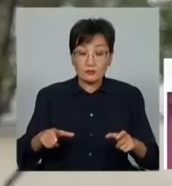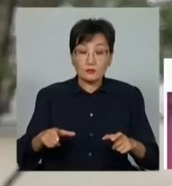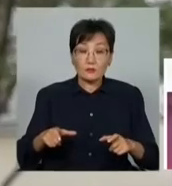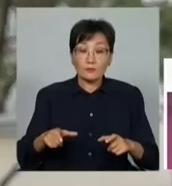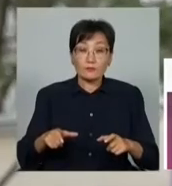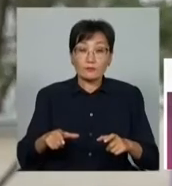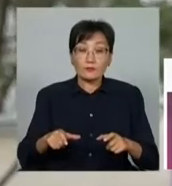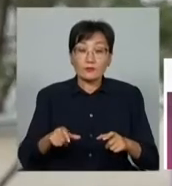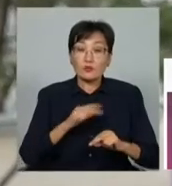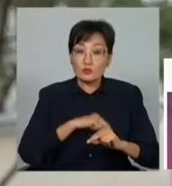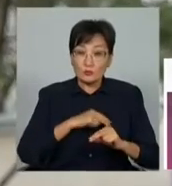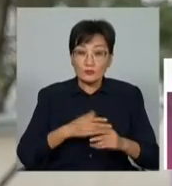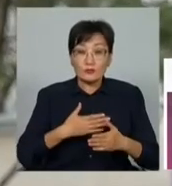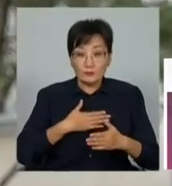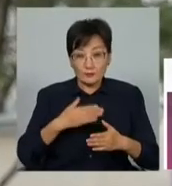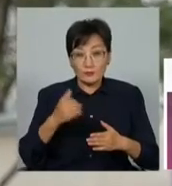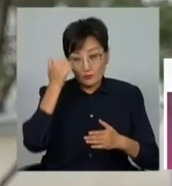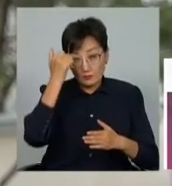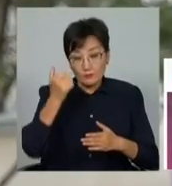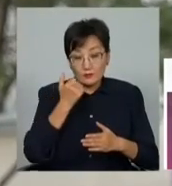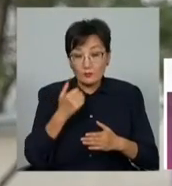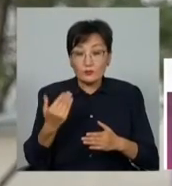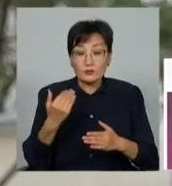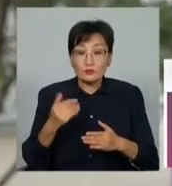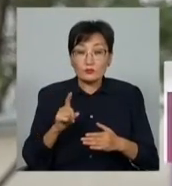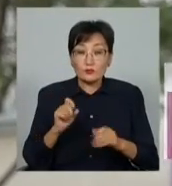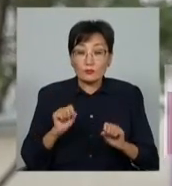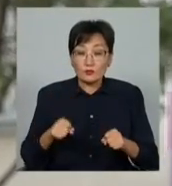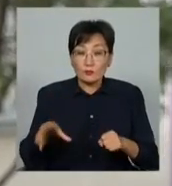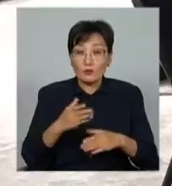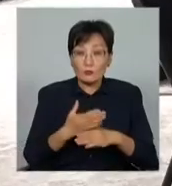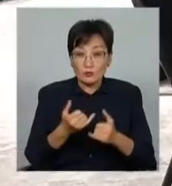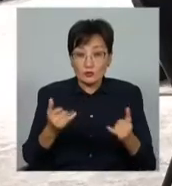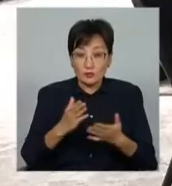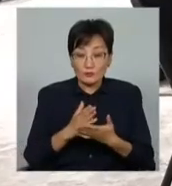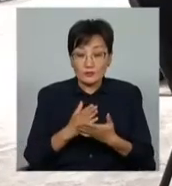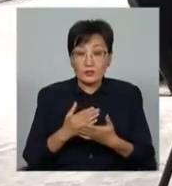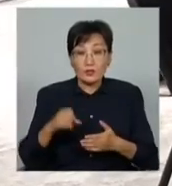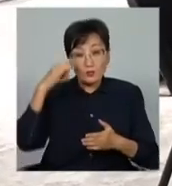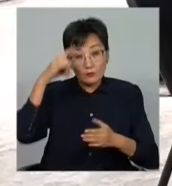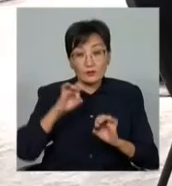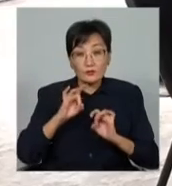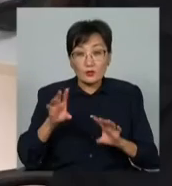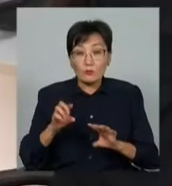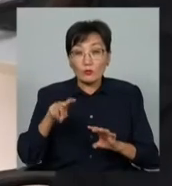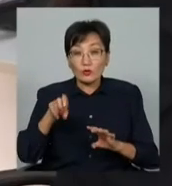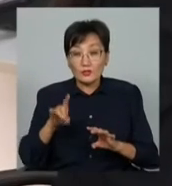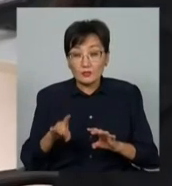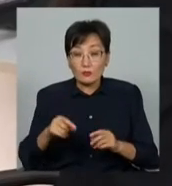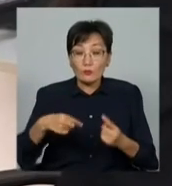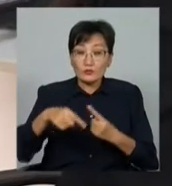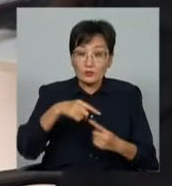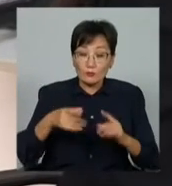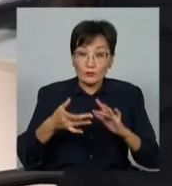волонтерлардың іс-әрекеттеріне мен ризамын. Олар өздерінің қолынан келгенше барлықтарын көмектесіп жатыр. Одан бөлек елімізге танымал блогерлер мен кәсіпкерлер